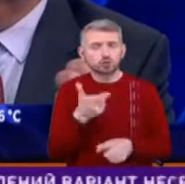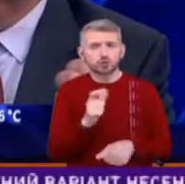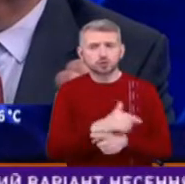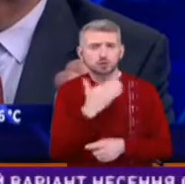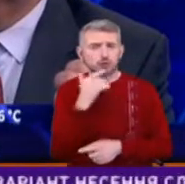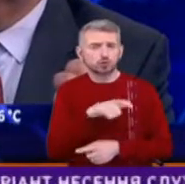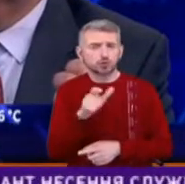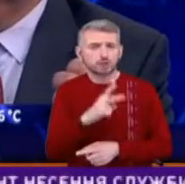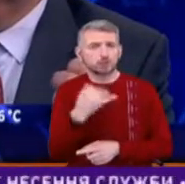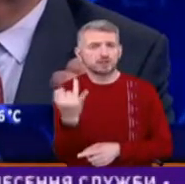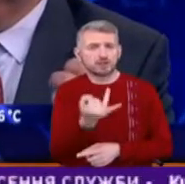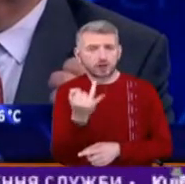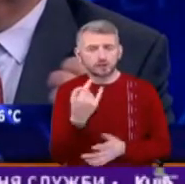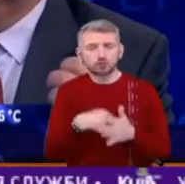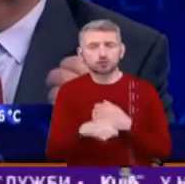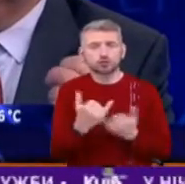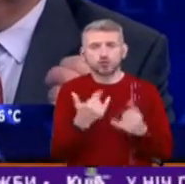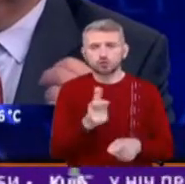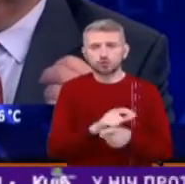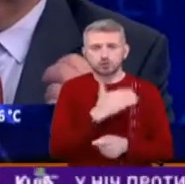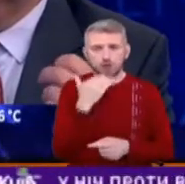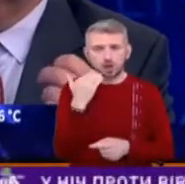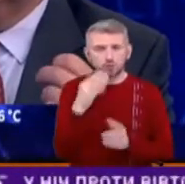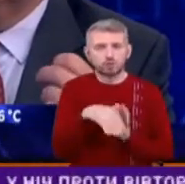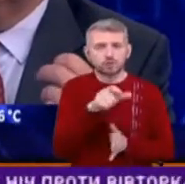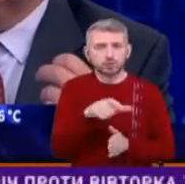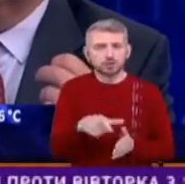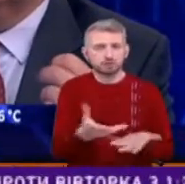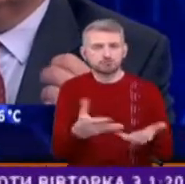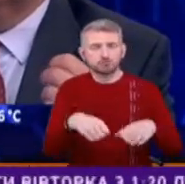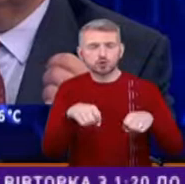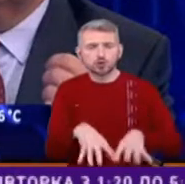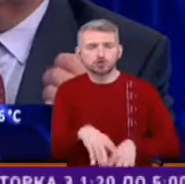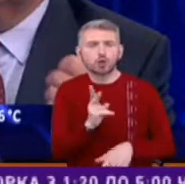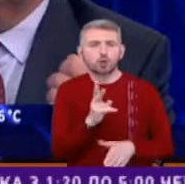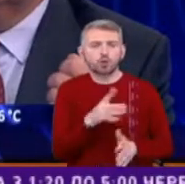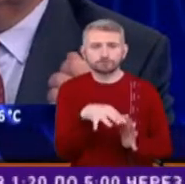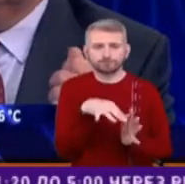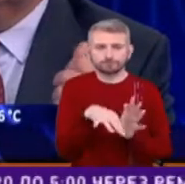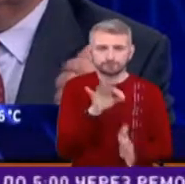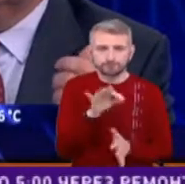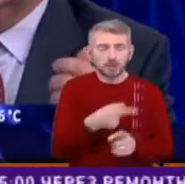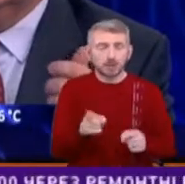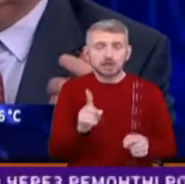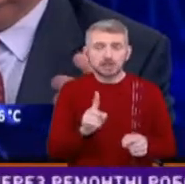людей, які зацікавлені, тому що зараз дуже багато виборців ухвалюють рішення, за кого вони будуть голосувати. І ну, це не секрет, що